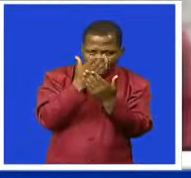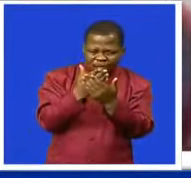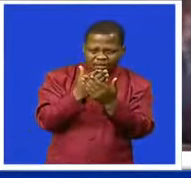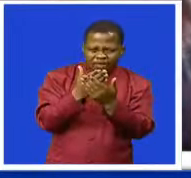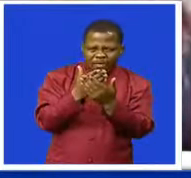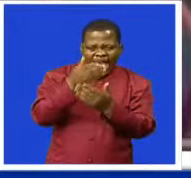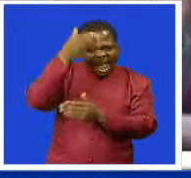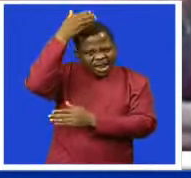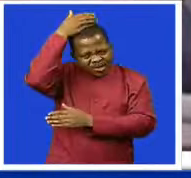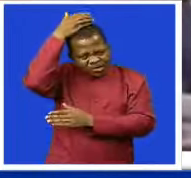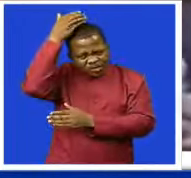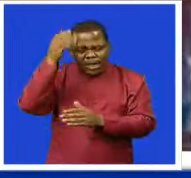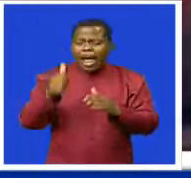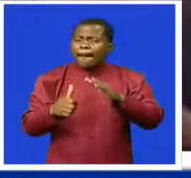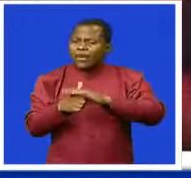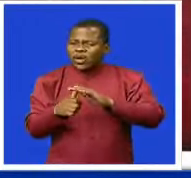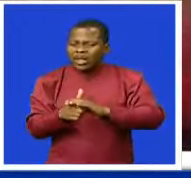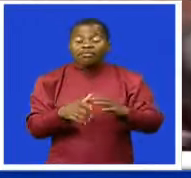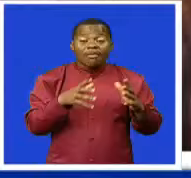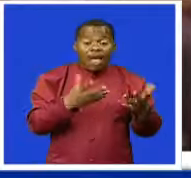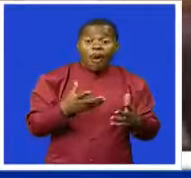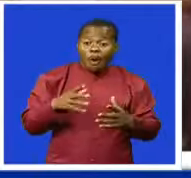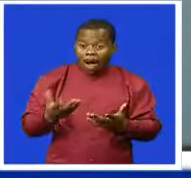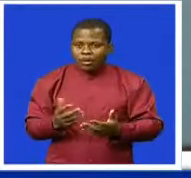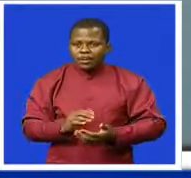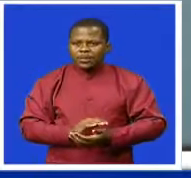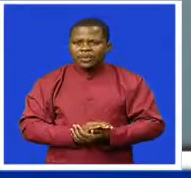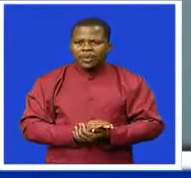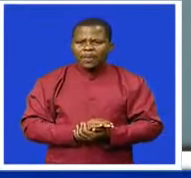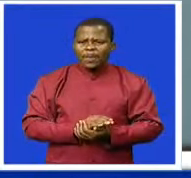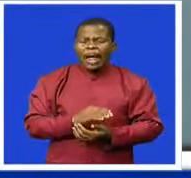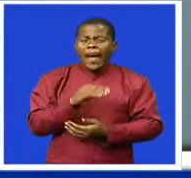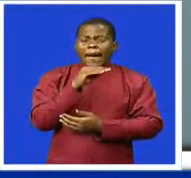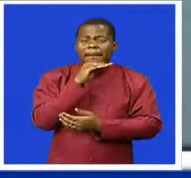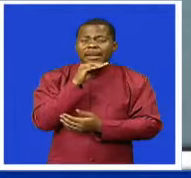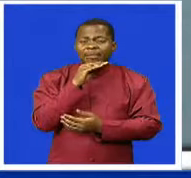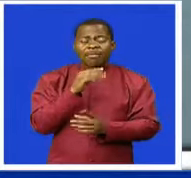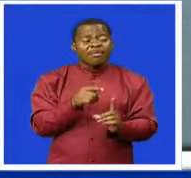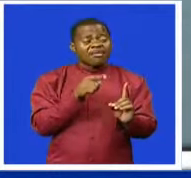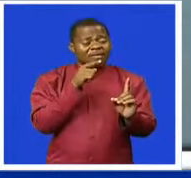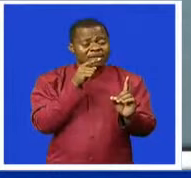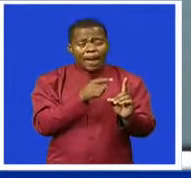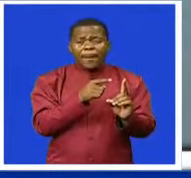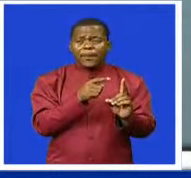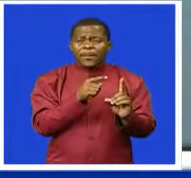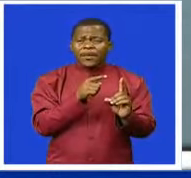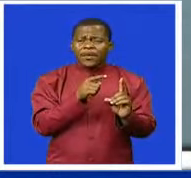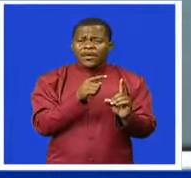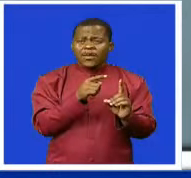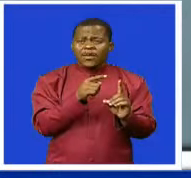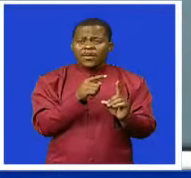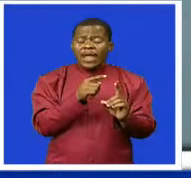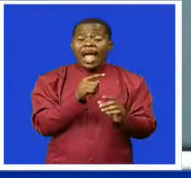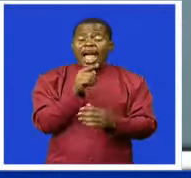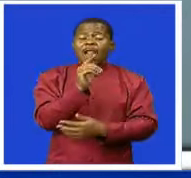ukuthi bafunge batati kulolu hlala abantu fake kilo lebunesi ukuthi lehlukile kunaleyo manye